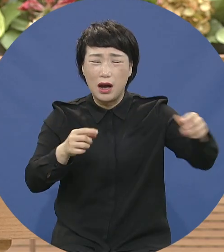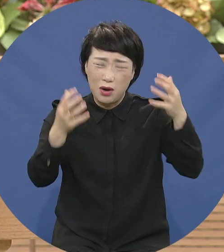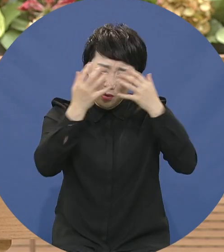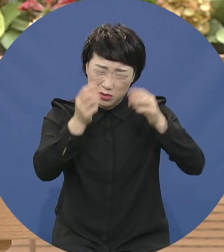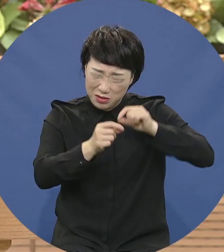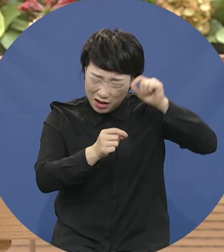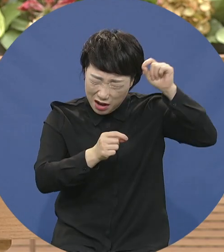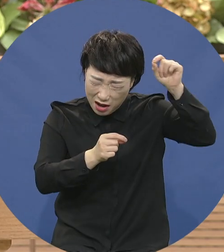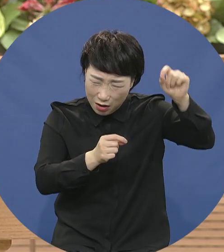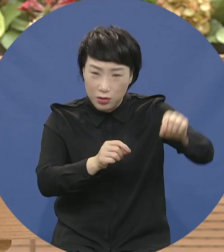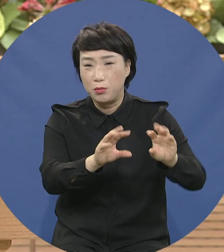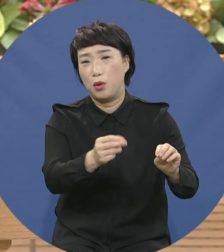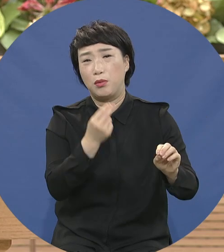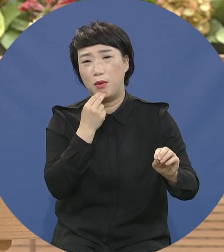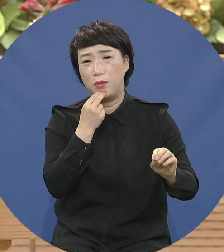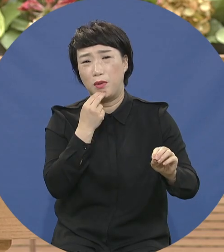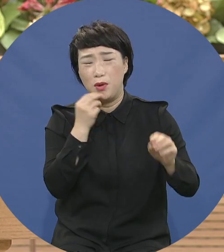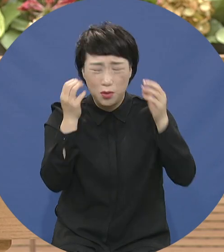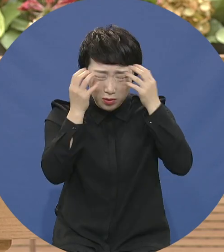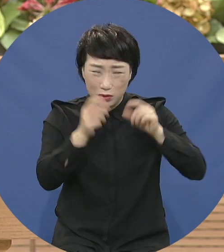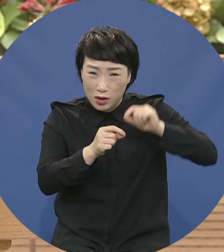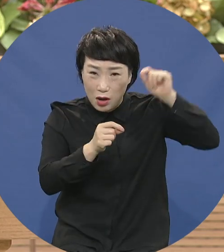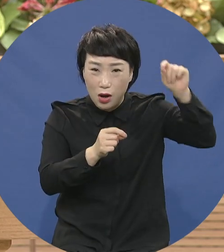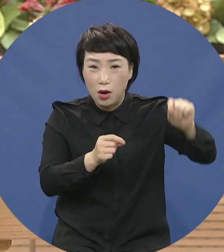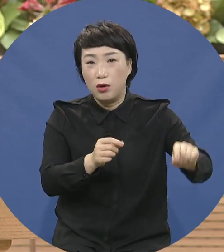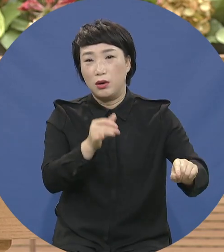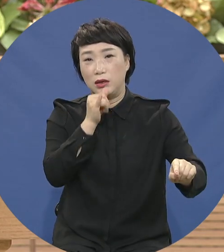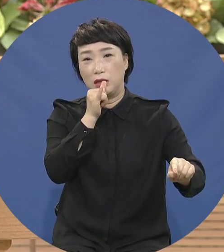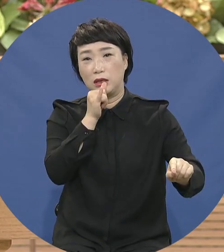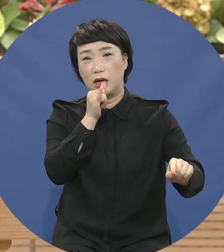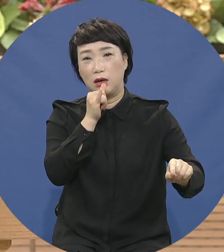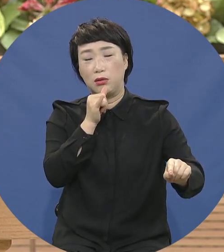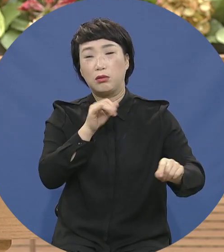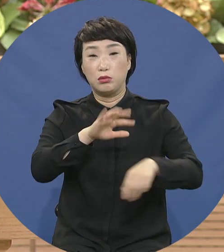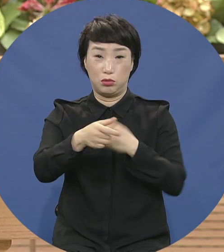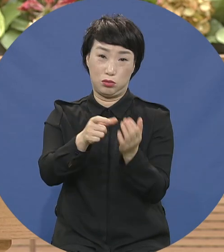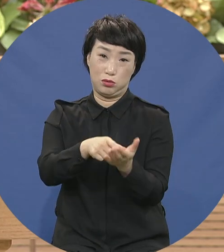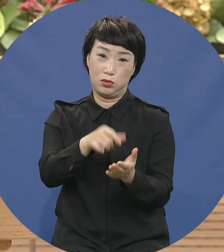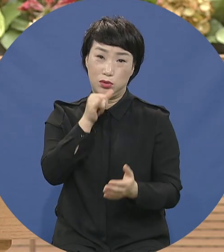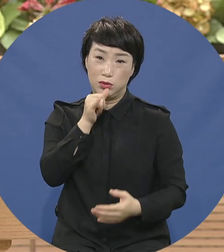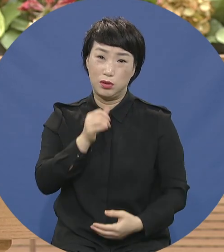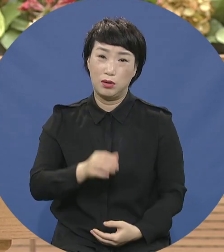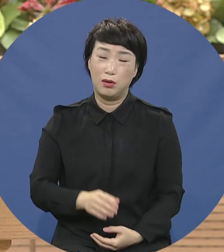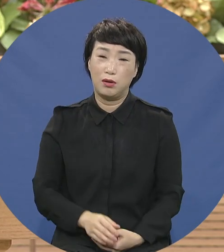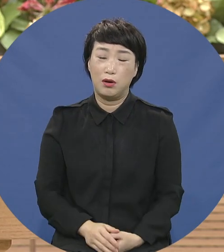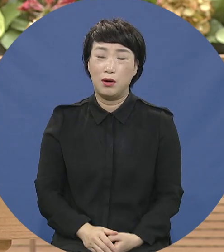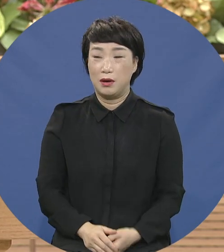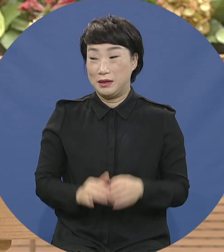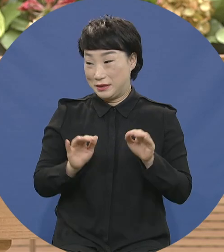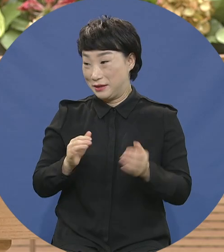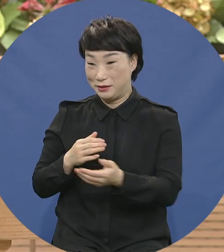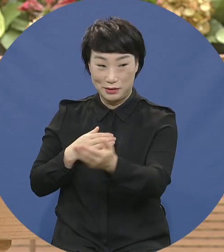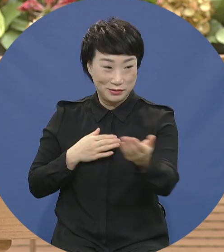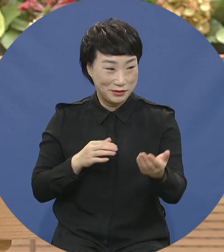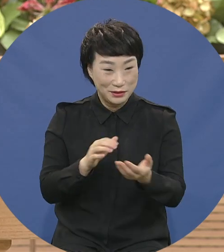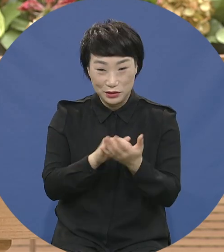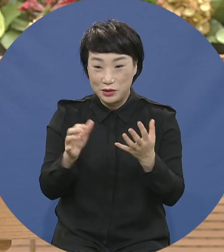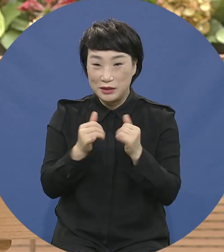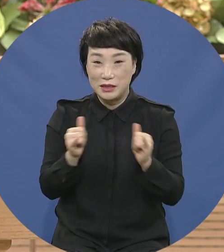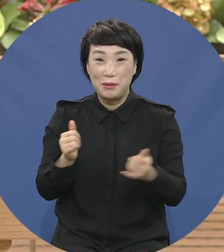고통을 영원히 겪게 되었다라고 해도 오늘 많은